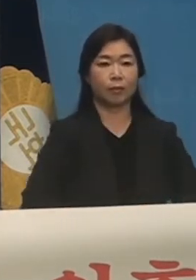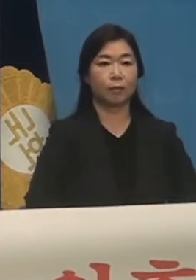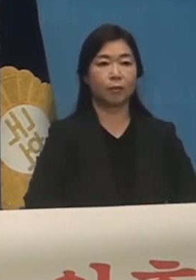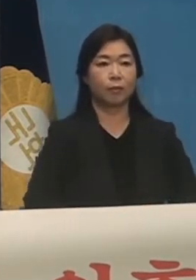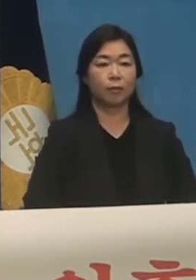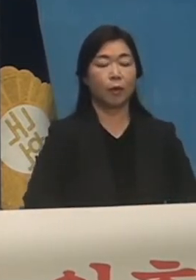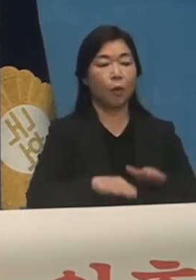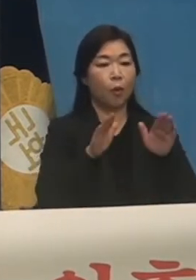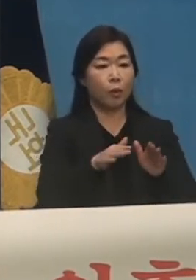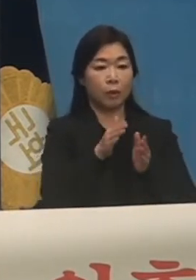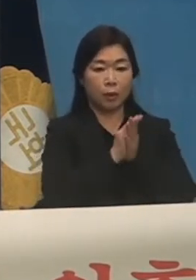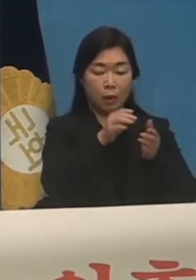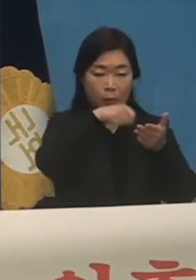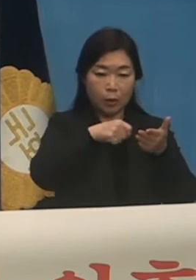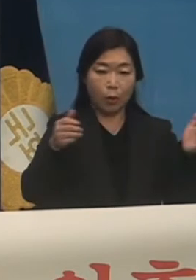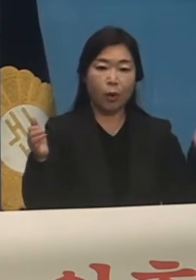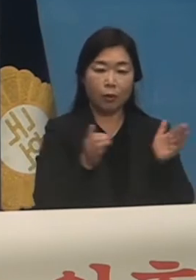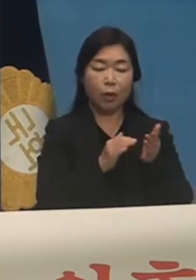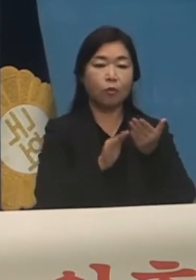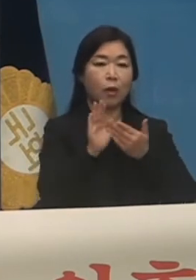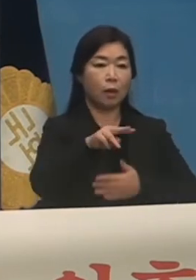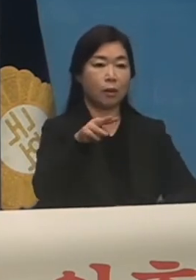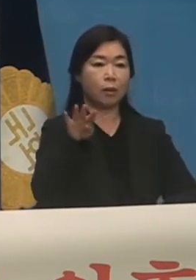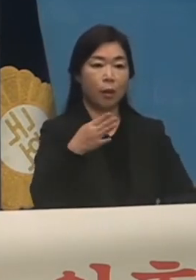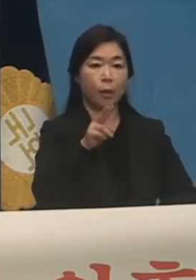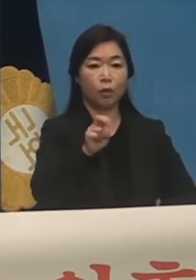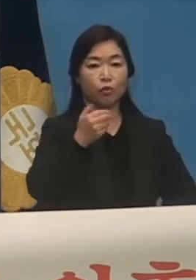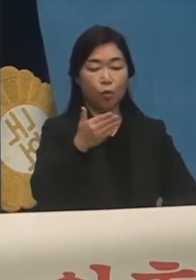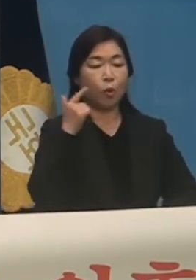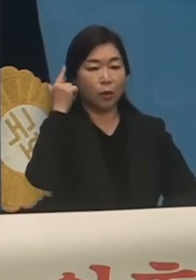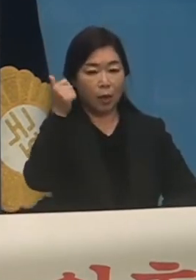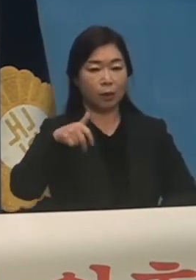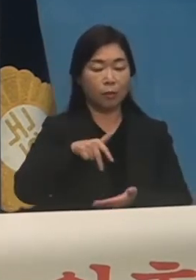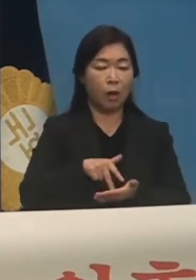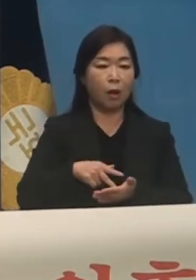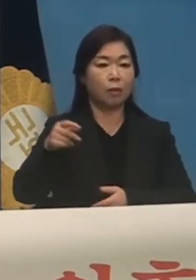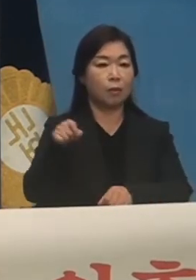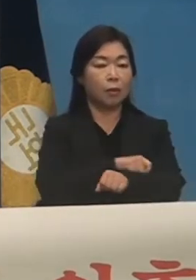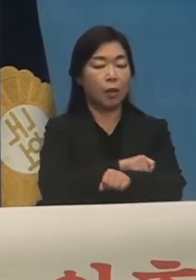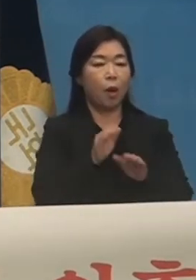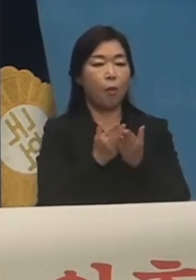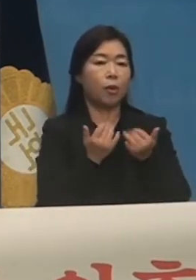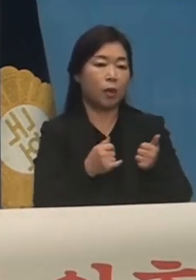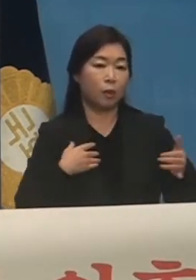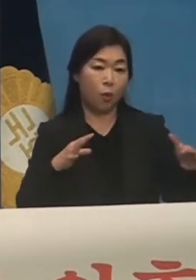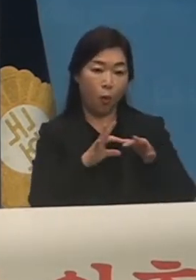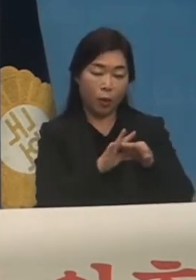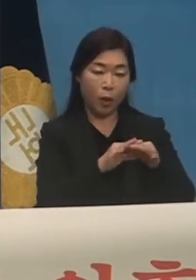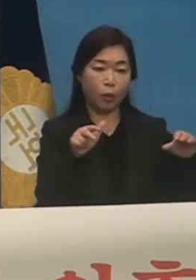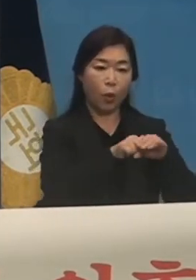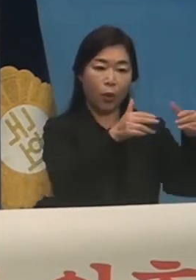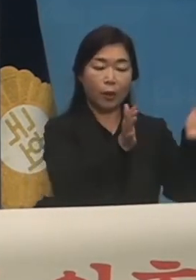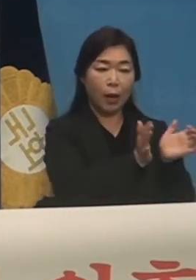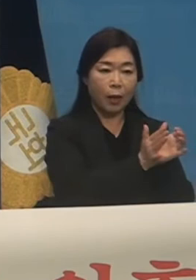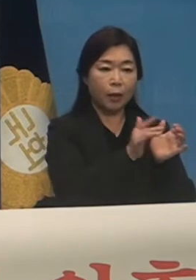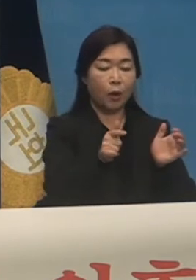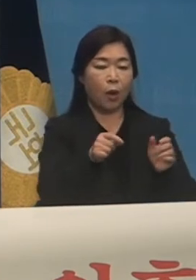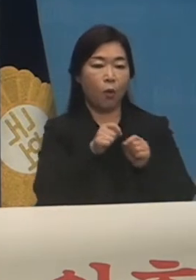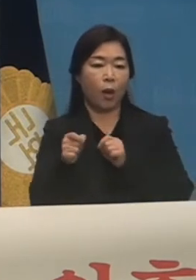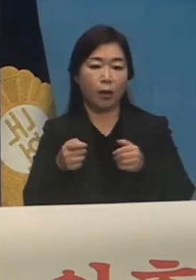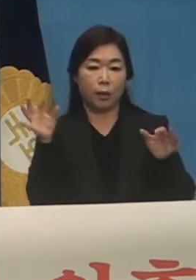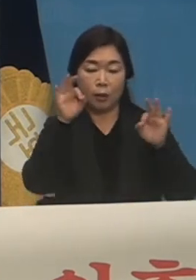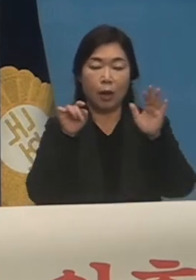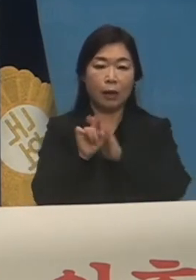기도한다. 오늘 기자회견이 끝나면 429명 목회자들이 특히 본인들이 독학 교단이나 노예를 찾아가